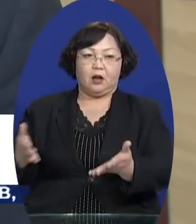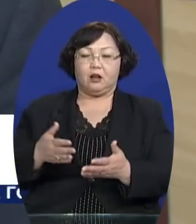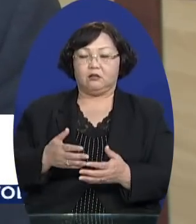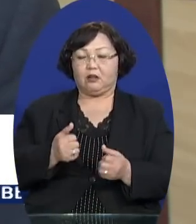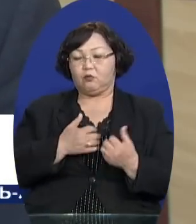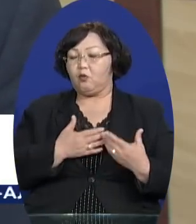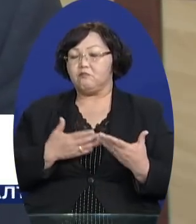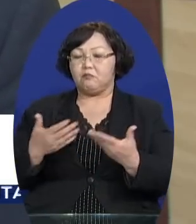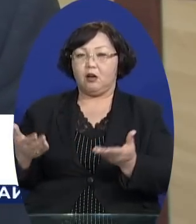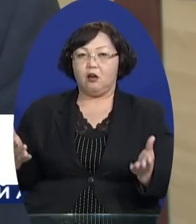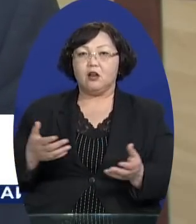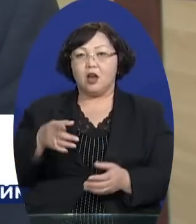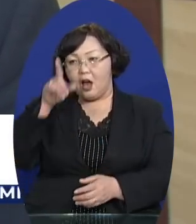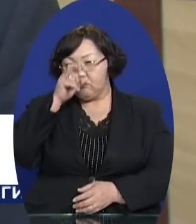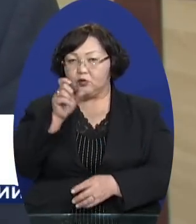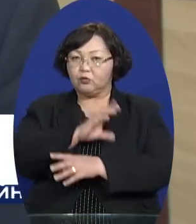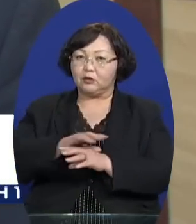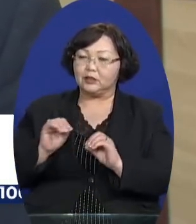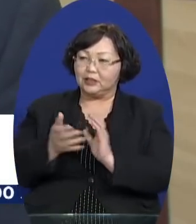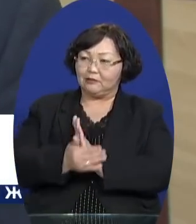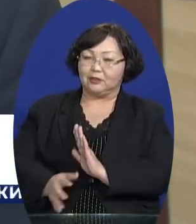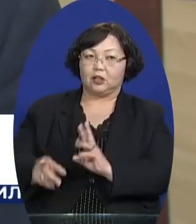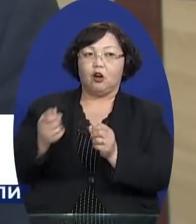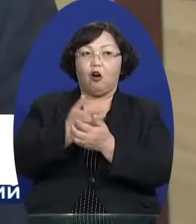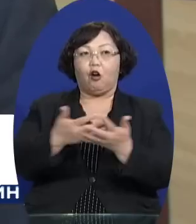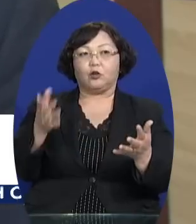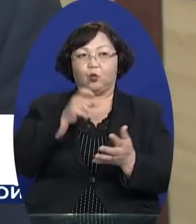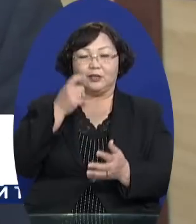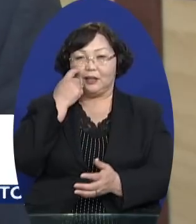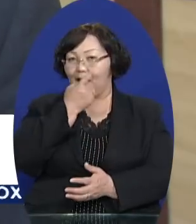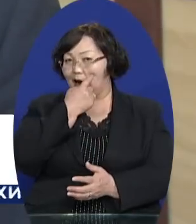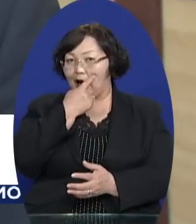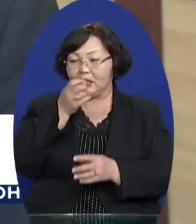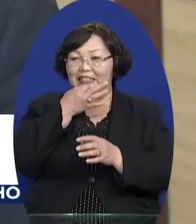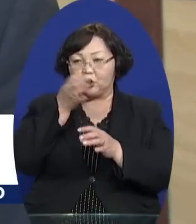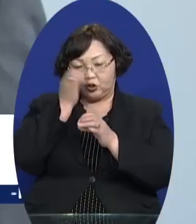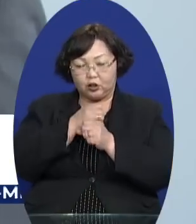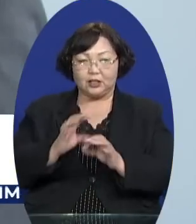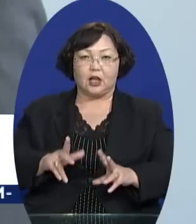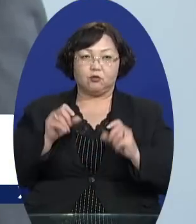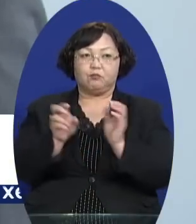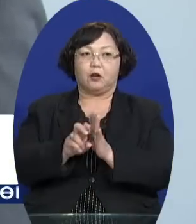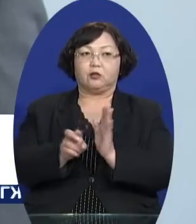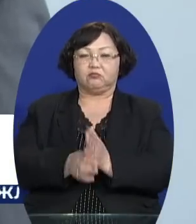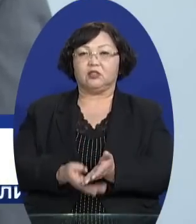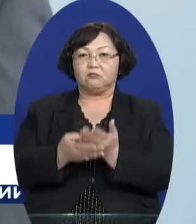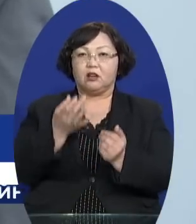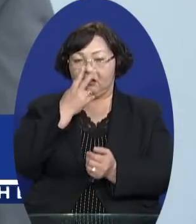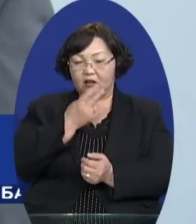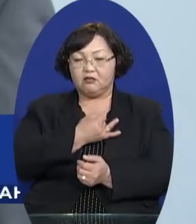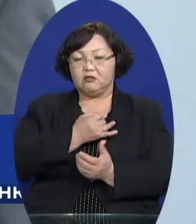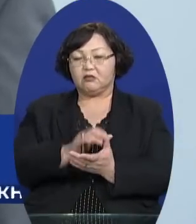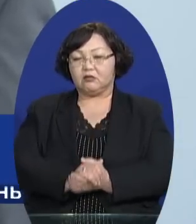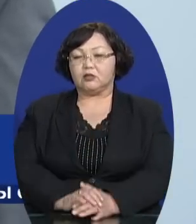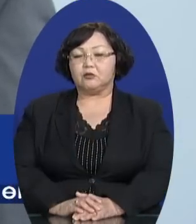олон хүний нүдний хараа болон эрүүл мэндийг сайжруулна гэдэгт итгэлтэй байна. Now most of these companies work in the Энэ багж бол одоо